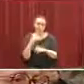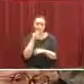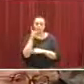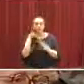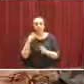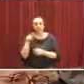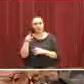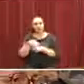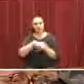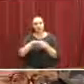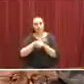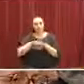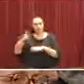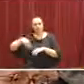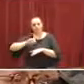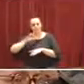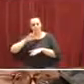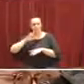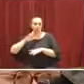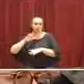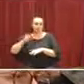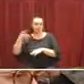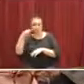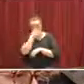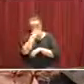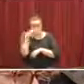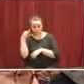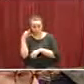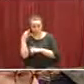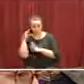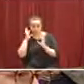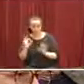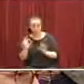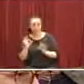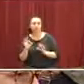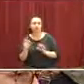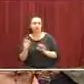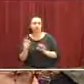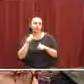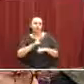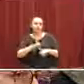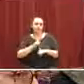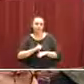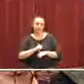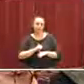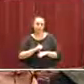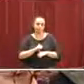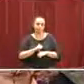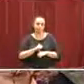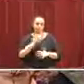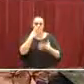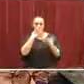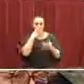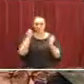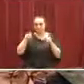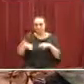en un àmbit amb el qual s'estaven lucrant il·lícitament. I per això jo crec que abans de cridar i abans de bramar